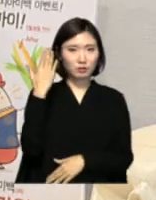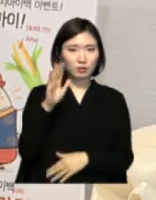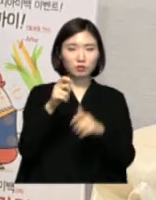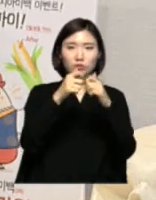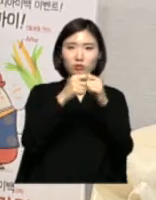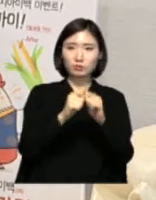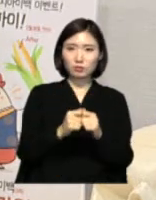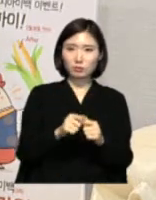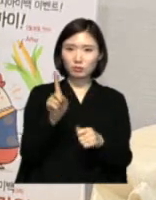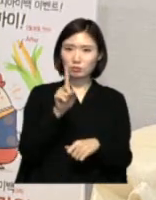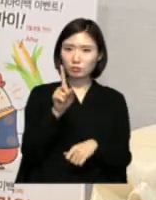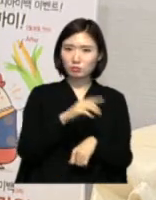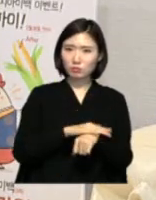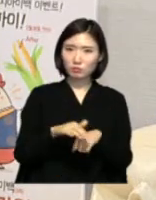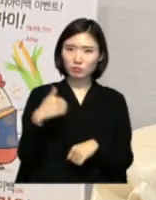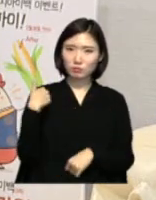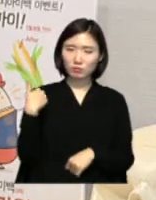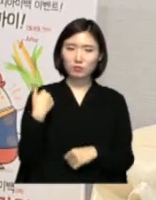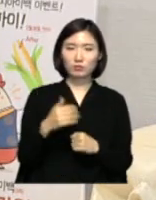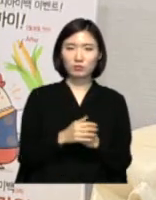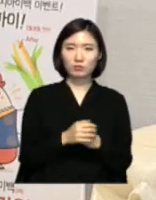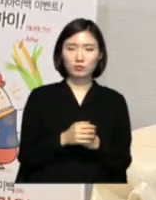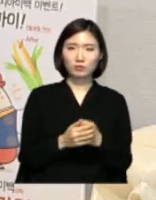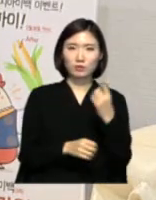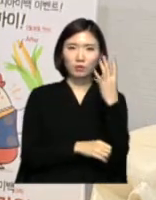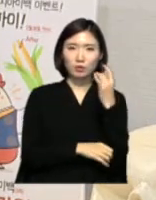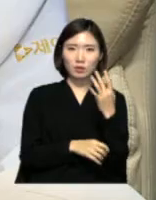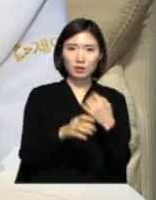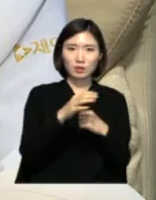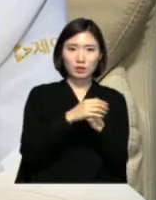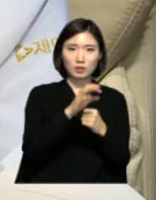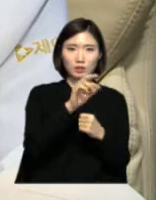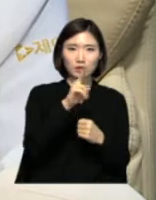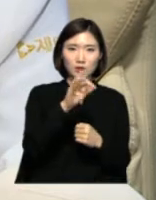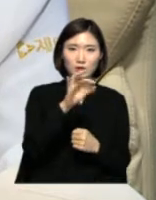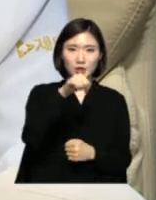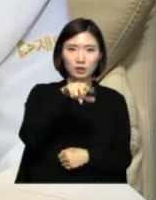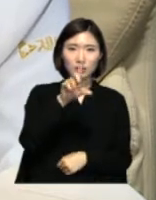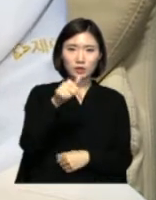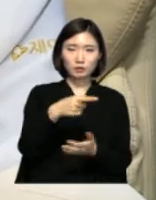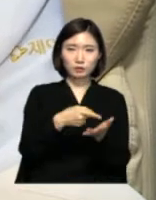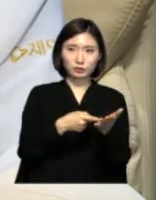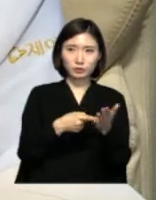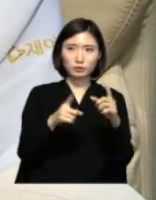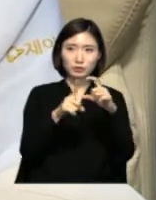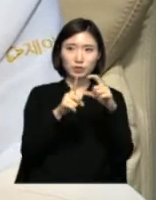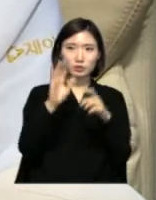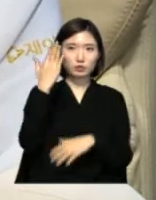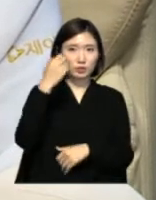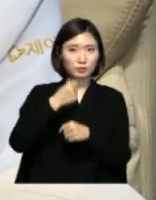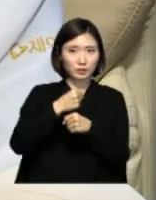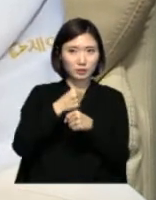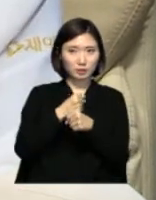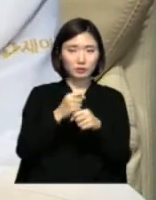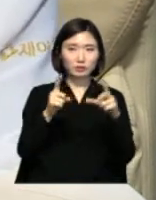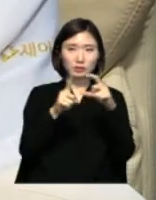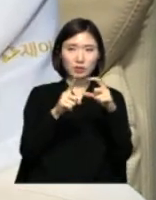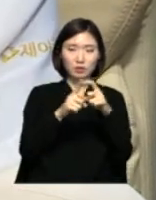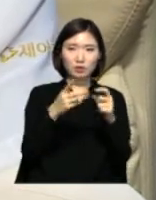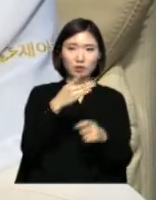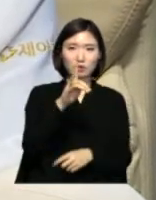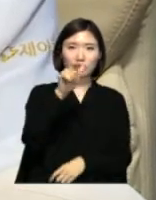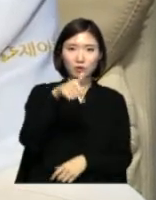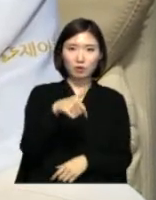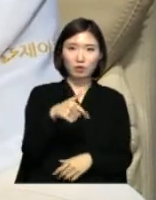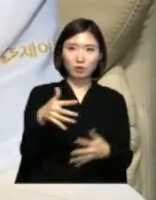건지 잘 모르겠거든요. 네, 어떤 겁니까? 원래 양악수술이라는 단어는 최근에 만들어진 단어고, 원래는 이제